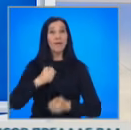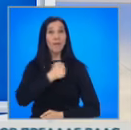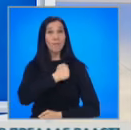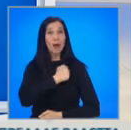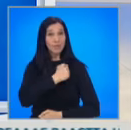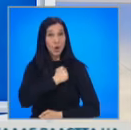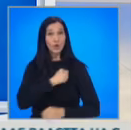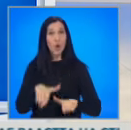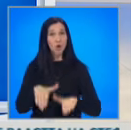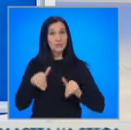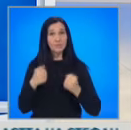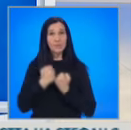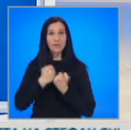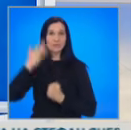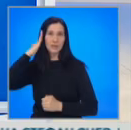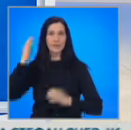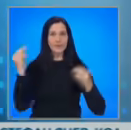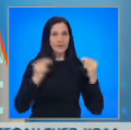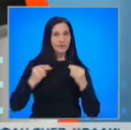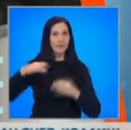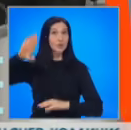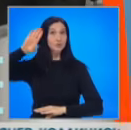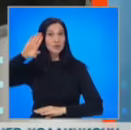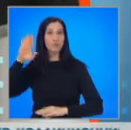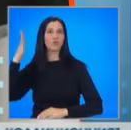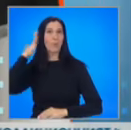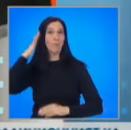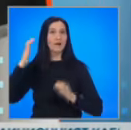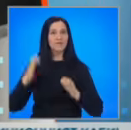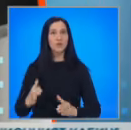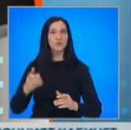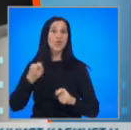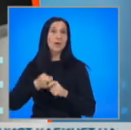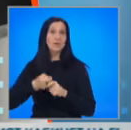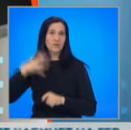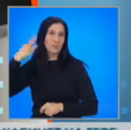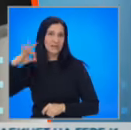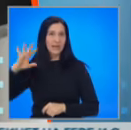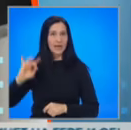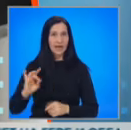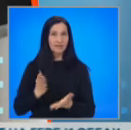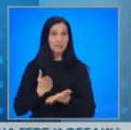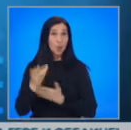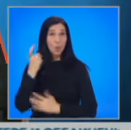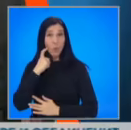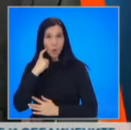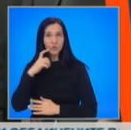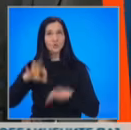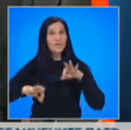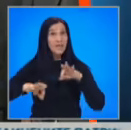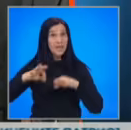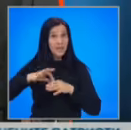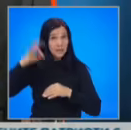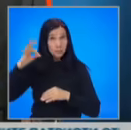патриоти отстъпи мястото си в Министерския съвет на служебното правителство, съставено от президента Румен Радев. Според Борисов, изборът на